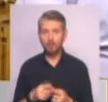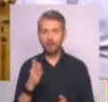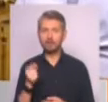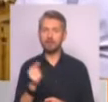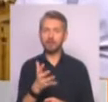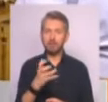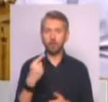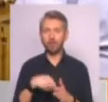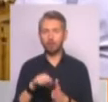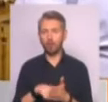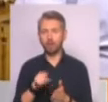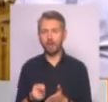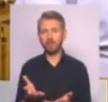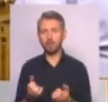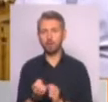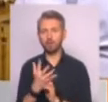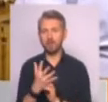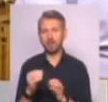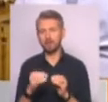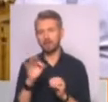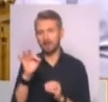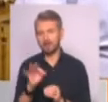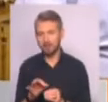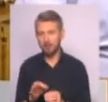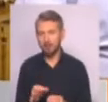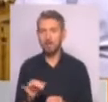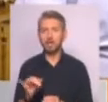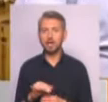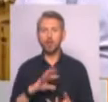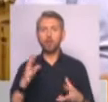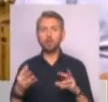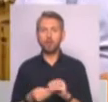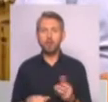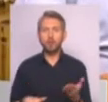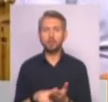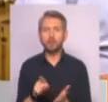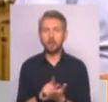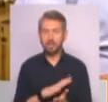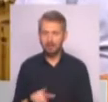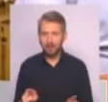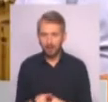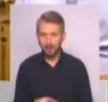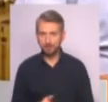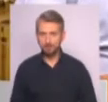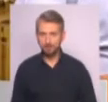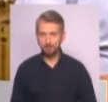1500, значит, от этого берем 15 или 10%. И суммарная субсидия должна быть такая.